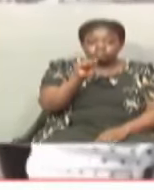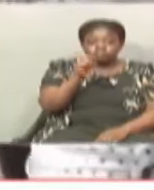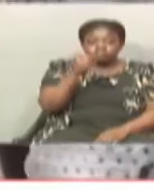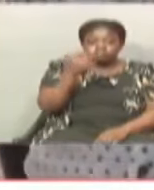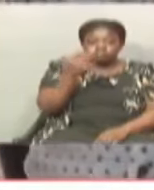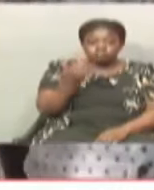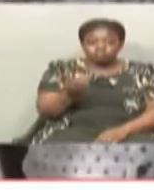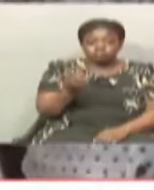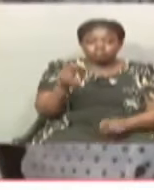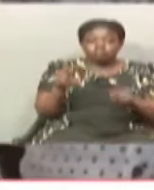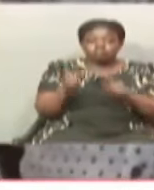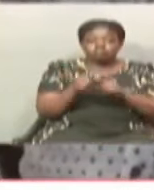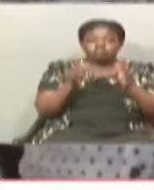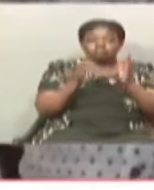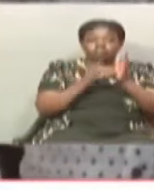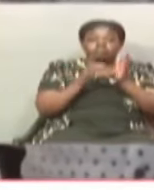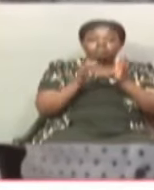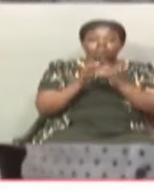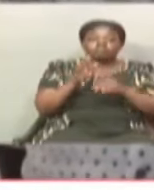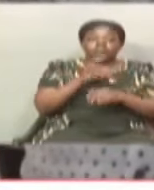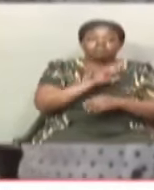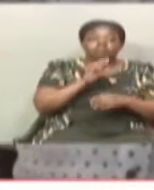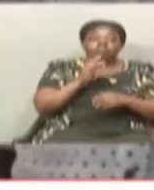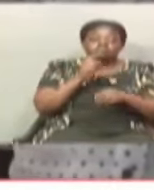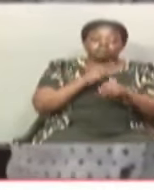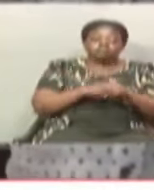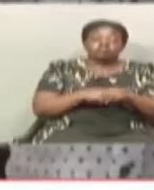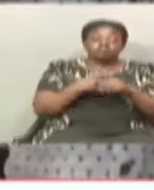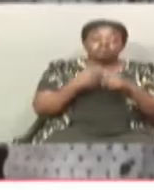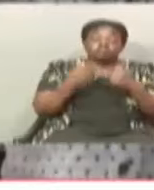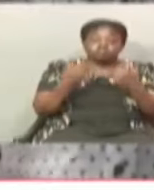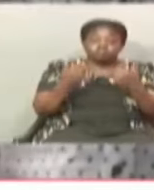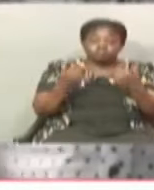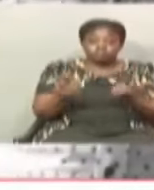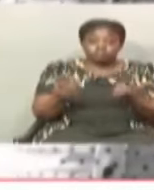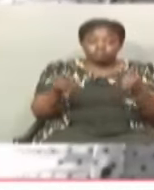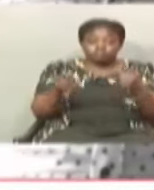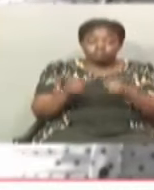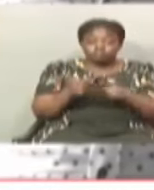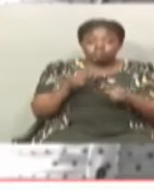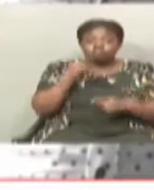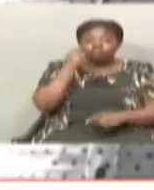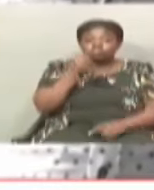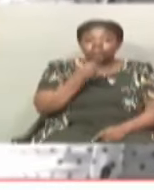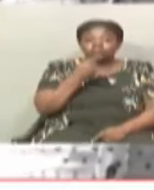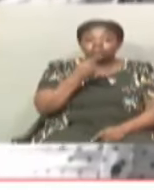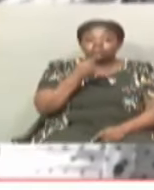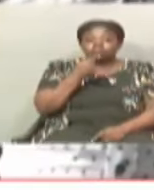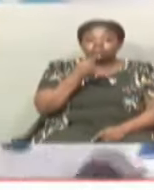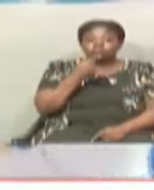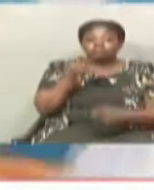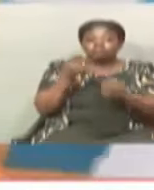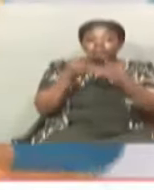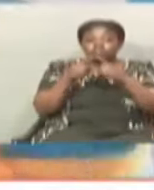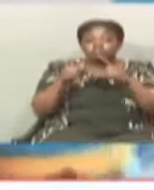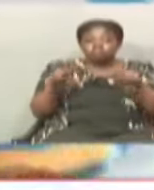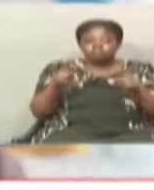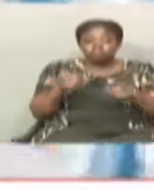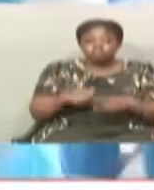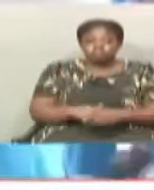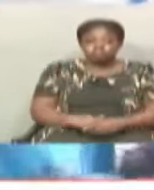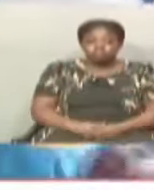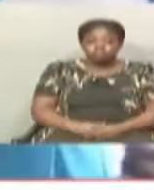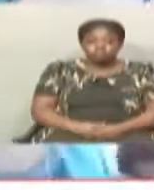ate ne Yesu Kristo omulembe gwe yalimu nagwo gwali gwaki wanjawulo.